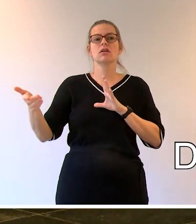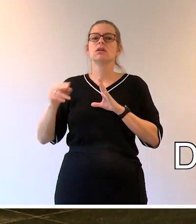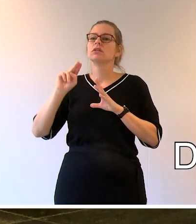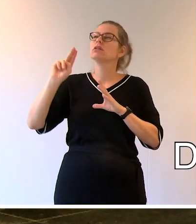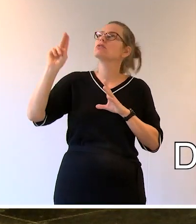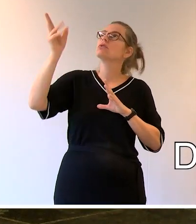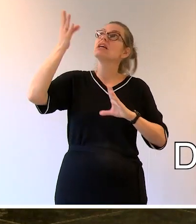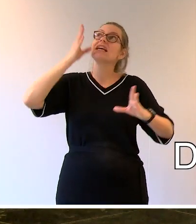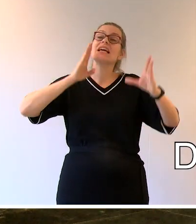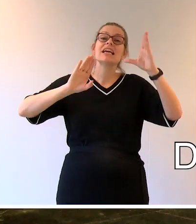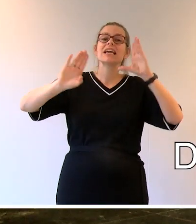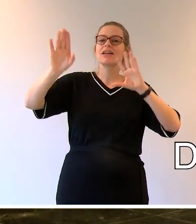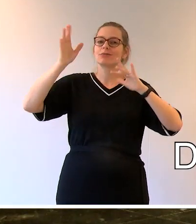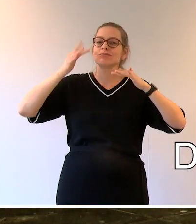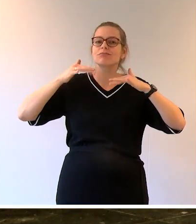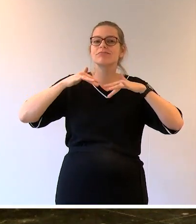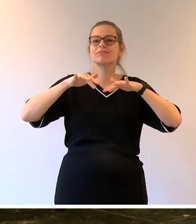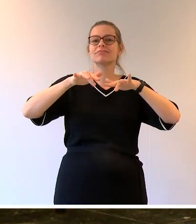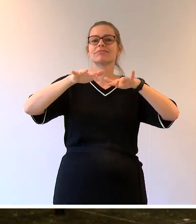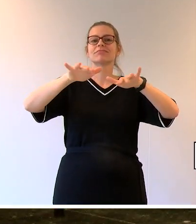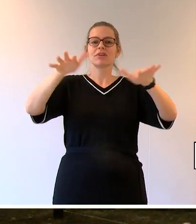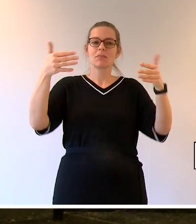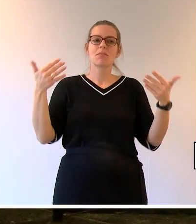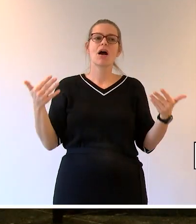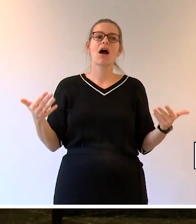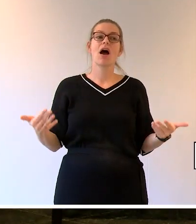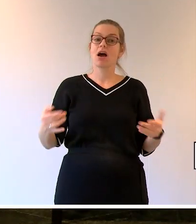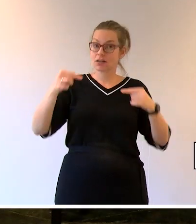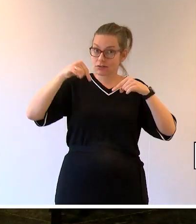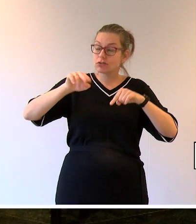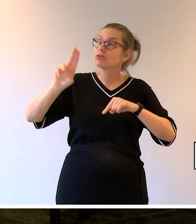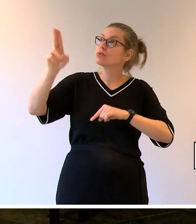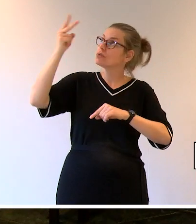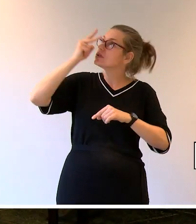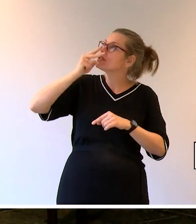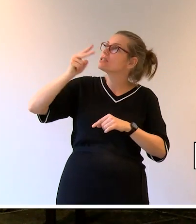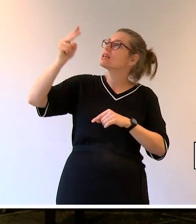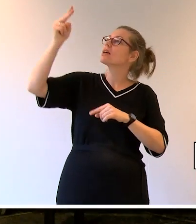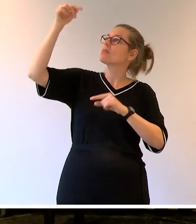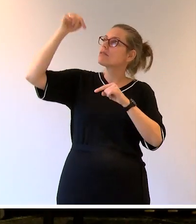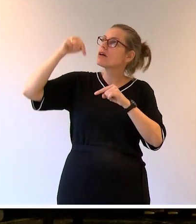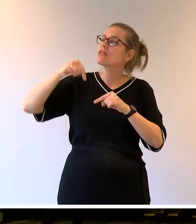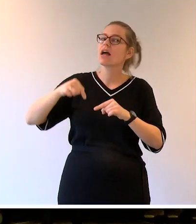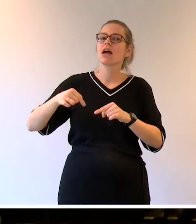uw heerlijkheid schijnen mag, dat u zichtbaar wordt vandaag.